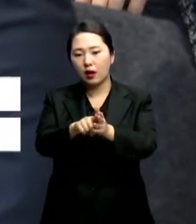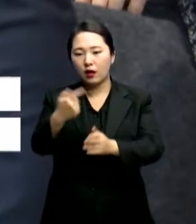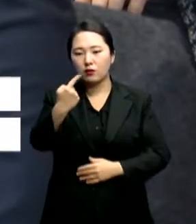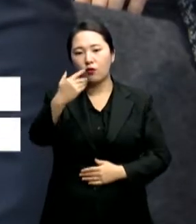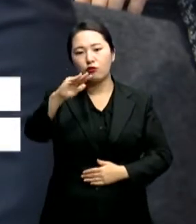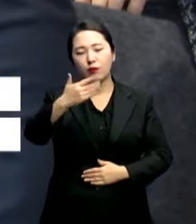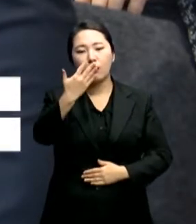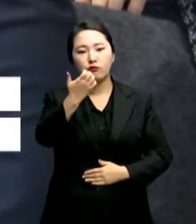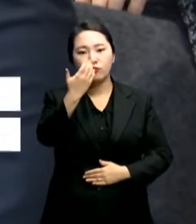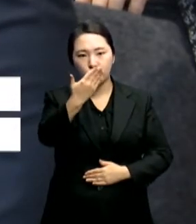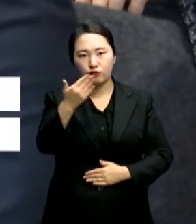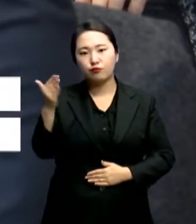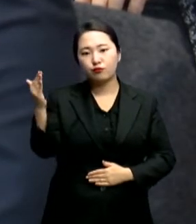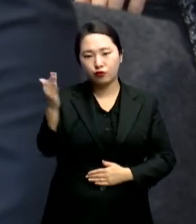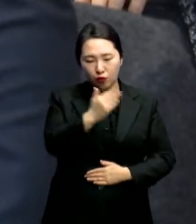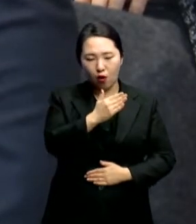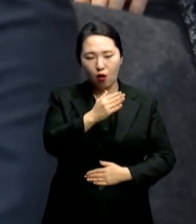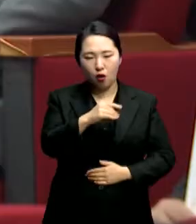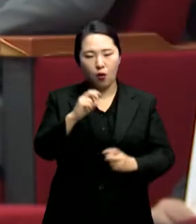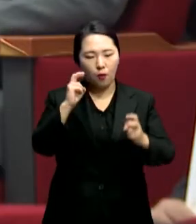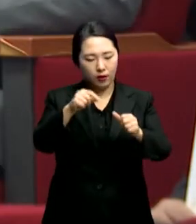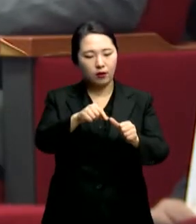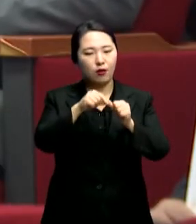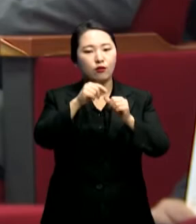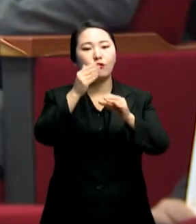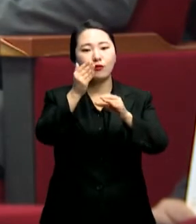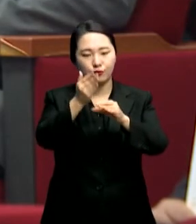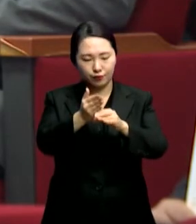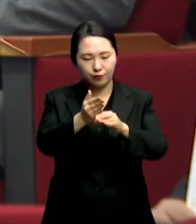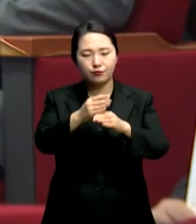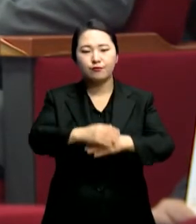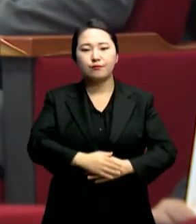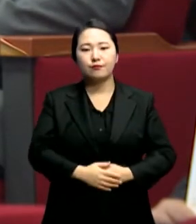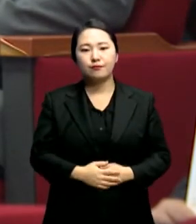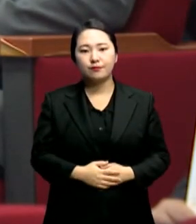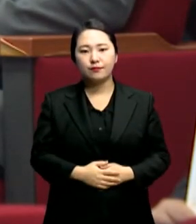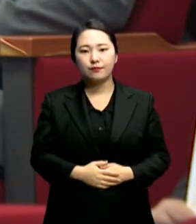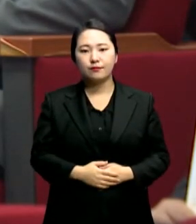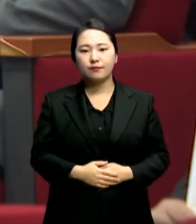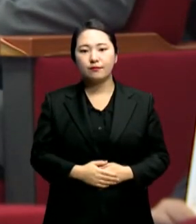1999년부터 우수기업을 선정하고 있습니다. NIB 뉴스 원태규입니다.